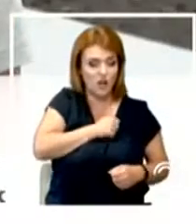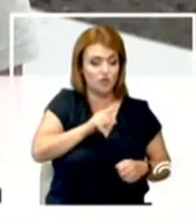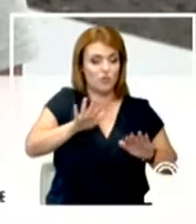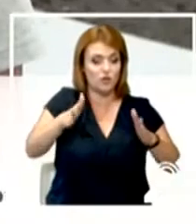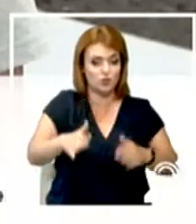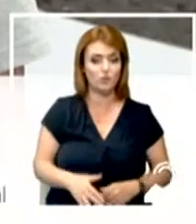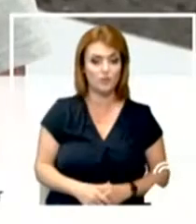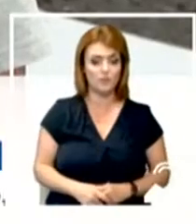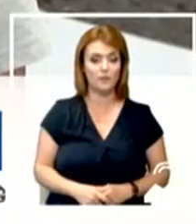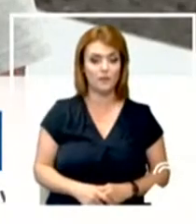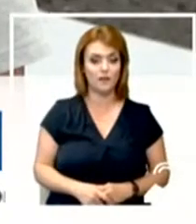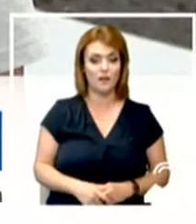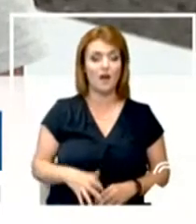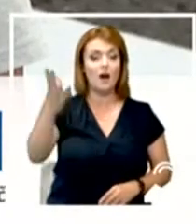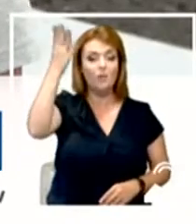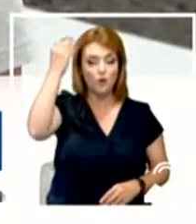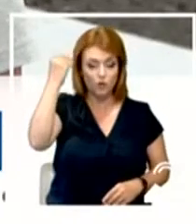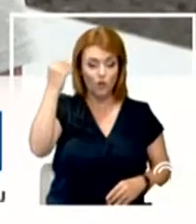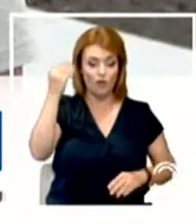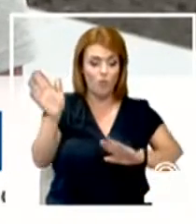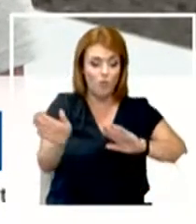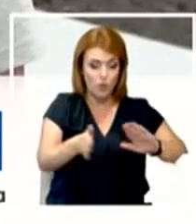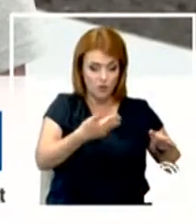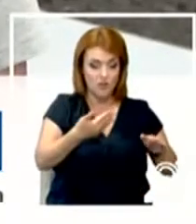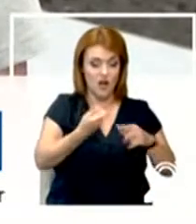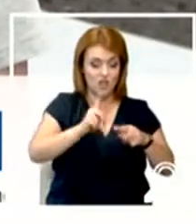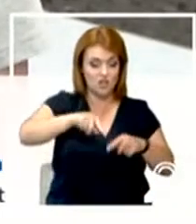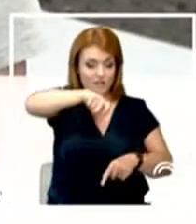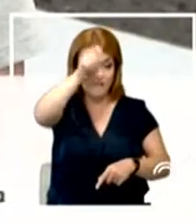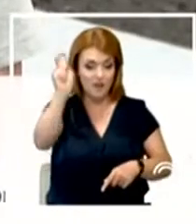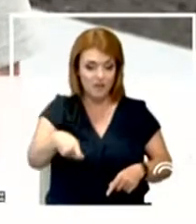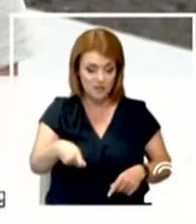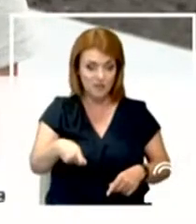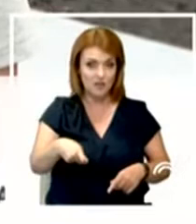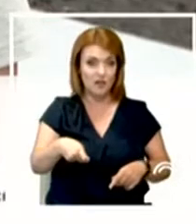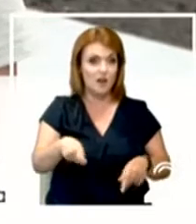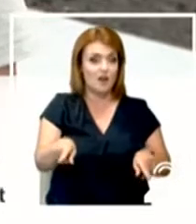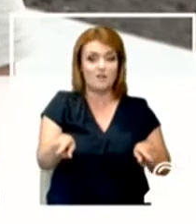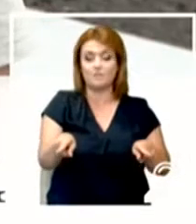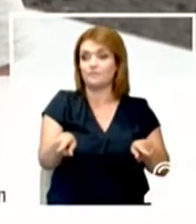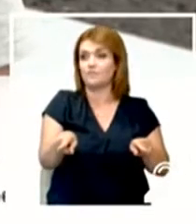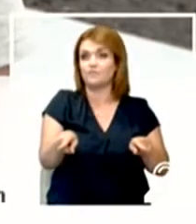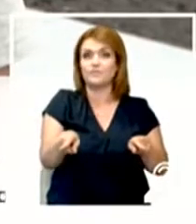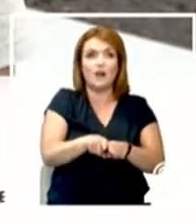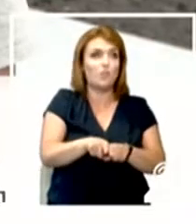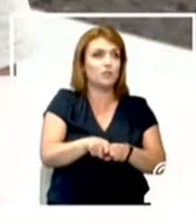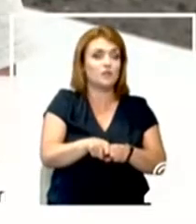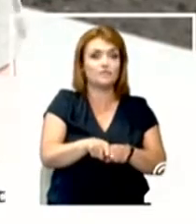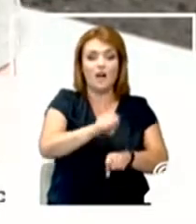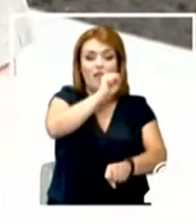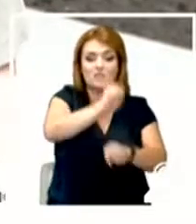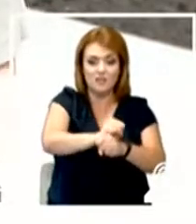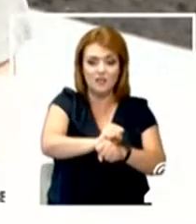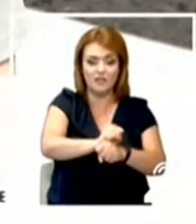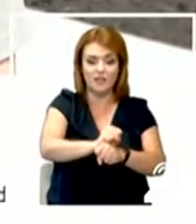Moldova, în urma conflictului din Transnistria, a devenit ca un om cu paralizat sau poate aproape